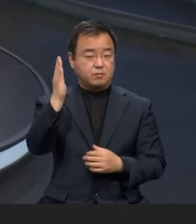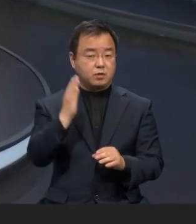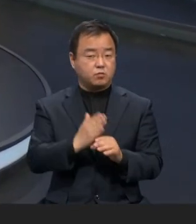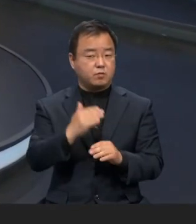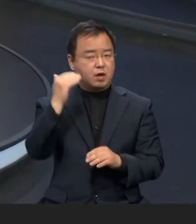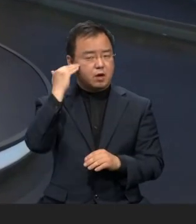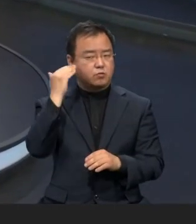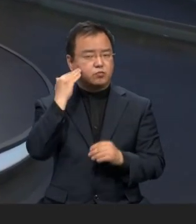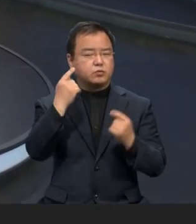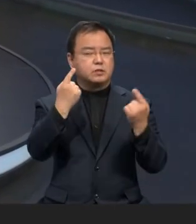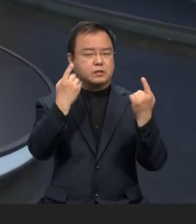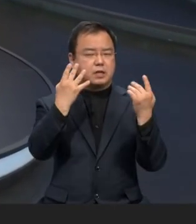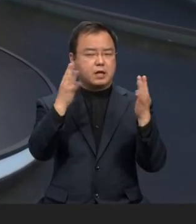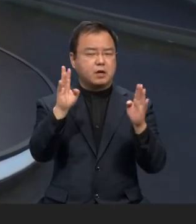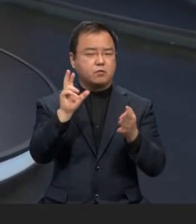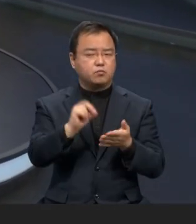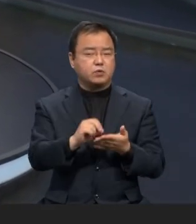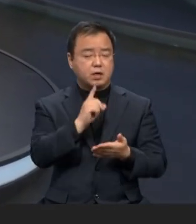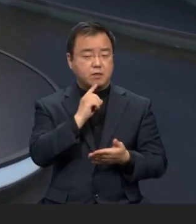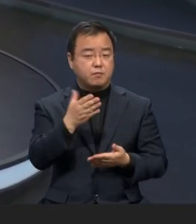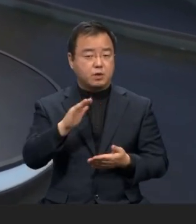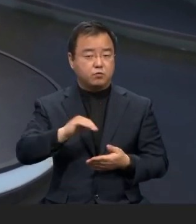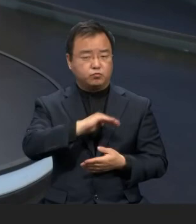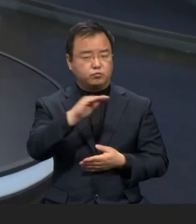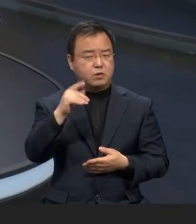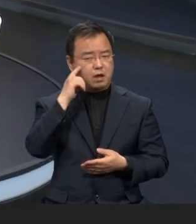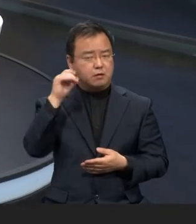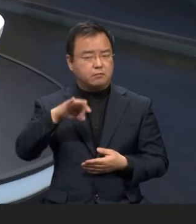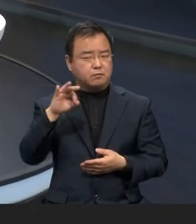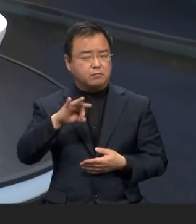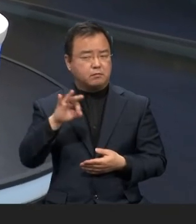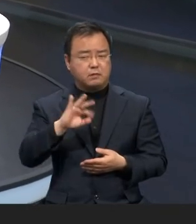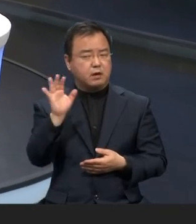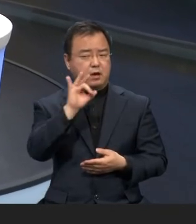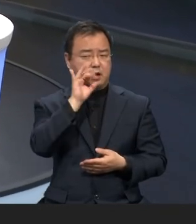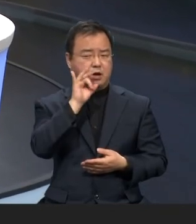문제도 언급을 해주셨는데 결코 우리도 간과할 수는 없는 문제라는 생각이 듭니다. 그렇습니다.